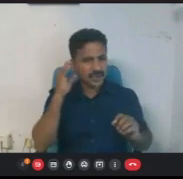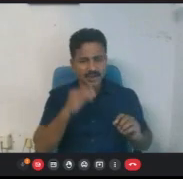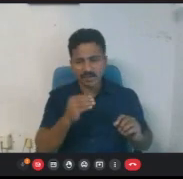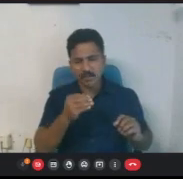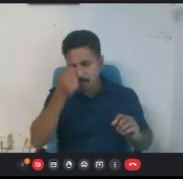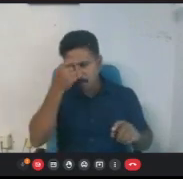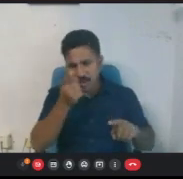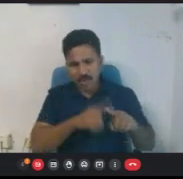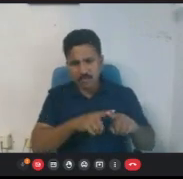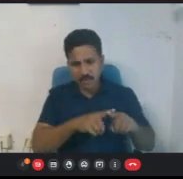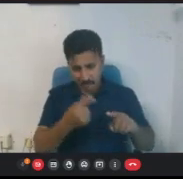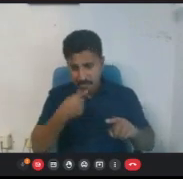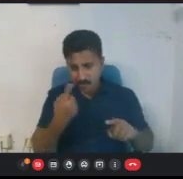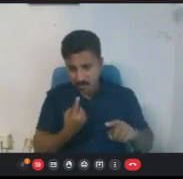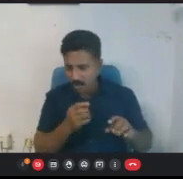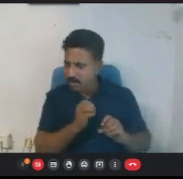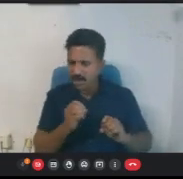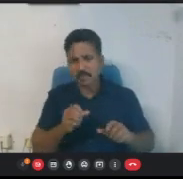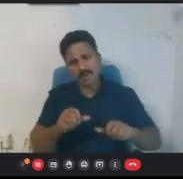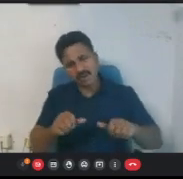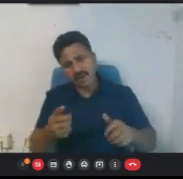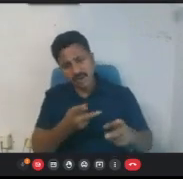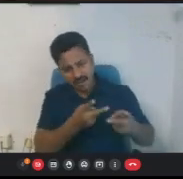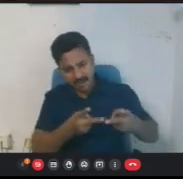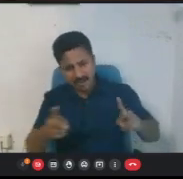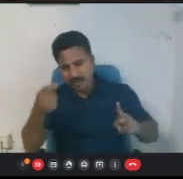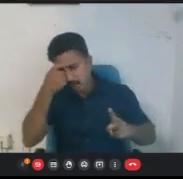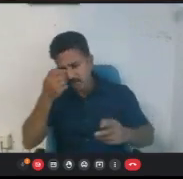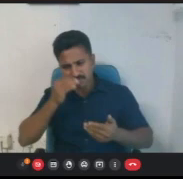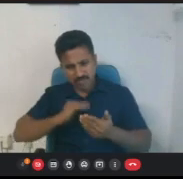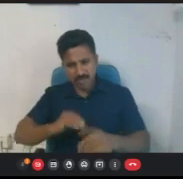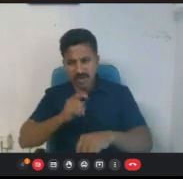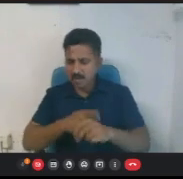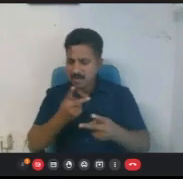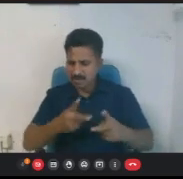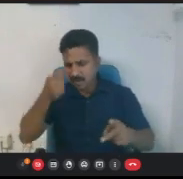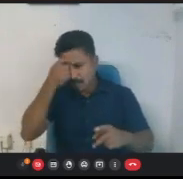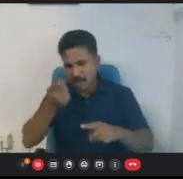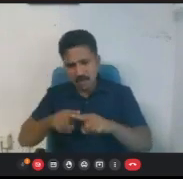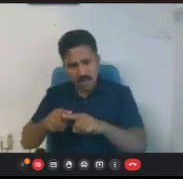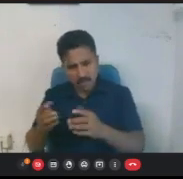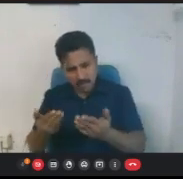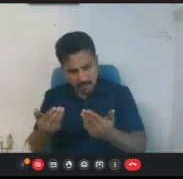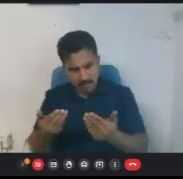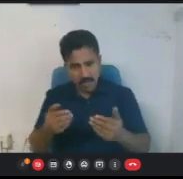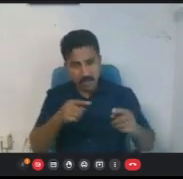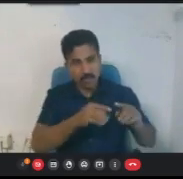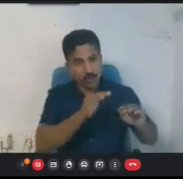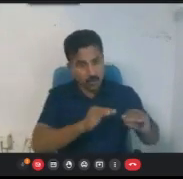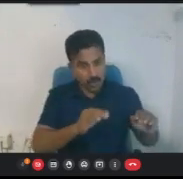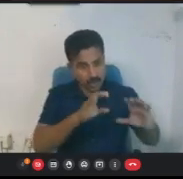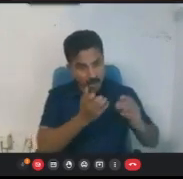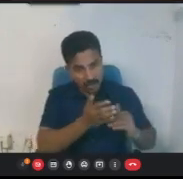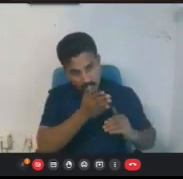കാര്യം. ഒരു കുഞ്ഞ് ജനിക്കുമ്പം പല പ്രശ്നങ്ങൾ കൊണ്ട് നമുക്ക് ഹിയറിംഗ് ലോസ് വരാം. അത് നമ്മൾ കൃത്യമായിട്ട് കുഞ്ഞുങ്ങളെ സെഷന് കൊണ്ടുപോയി, ഇപ്പം